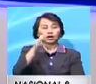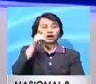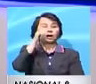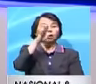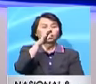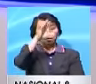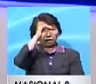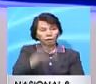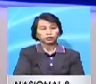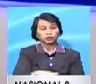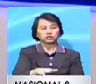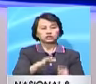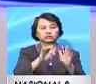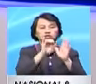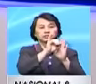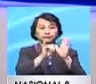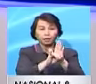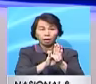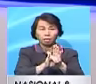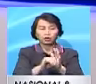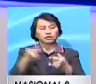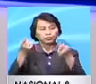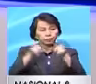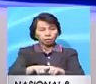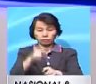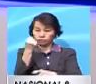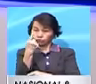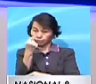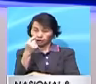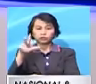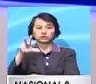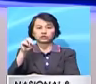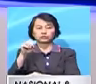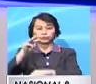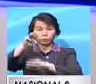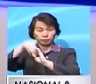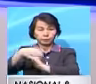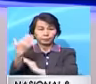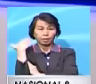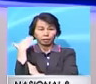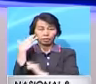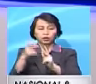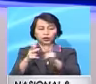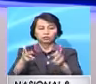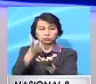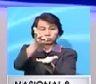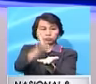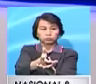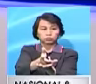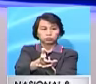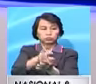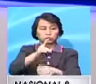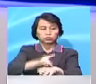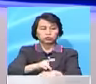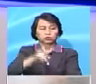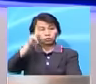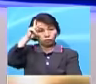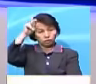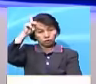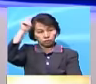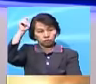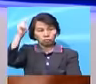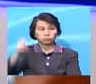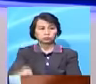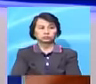kejadian berlaku kira-kira pukul 11:30 pagi tadi di tempat letak kereta Kompleks seri Iman Kuala